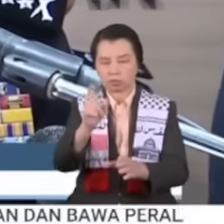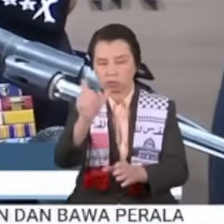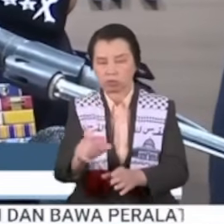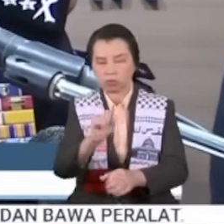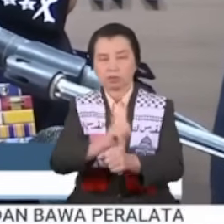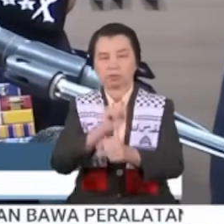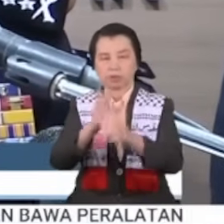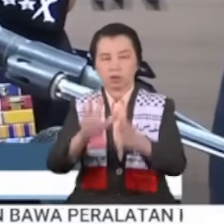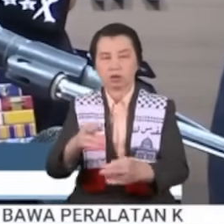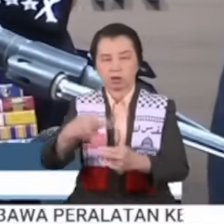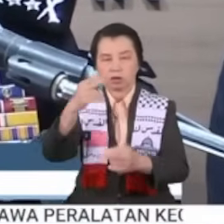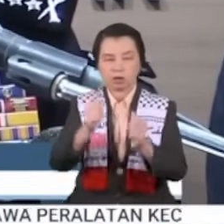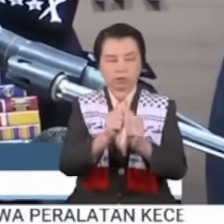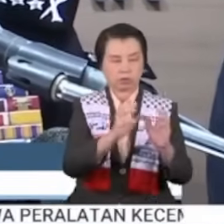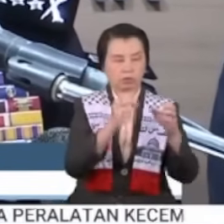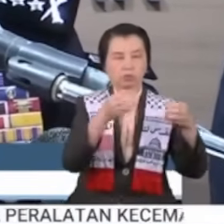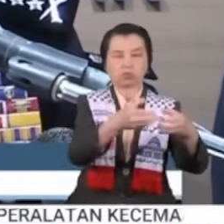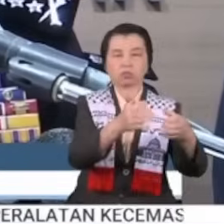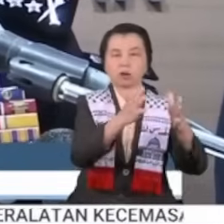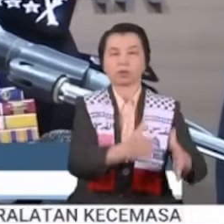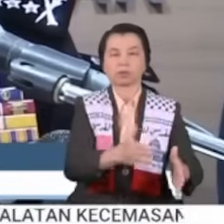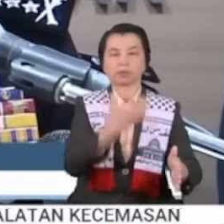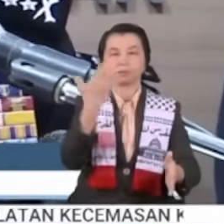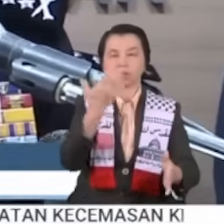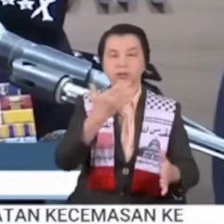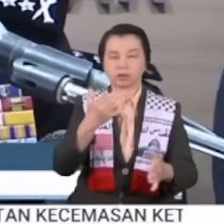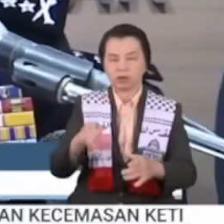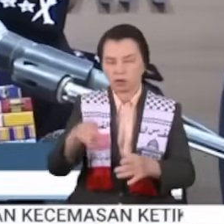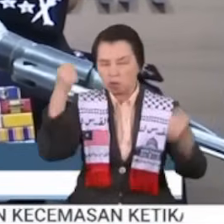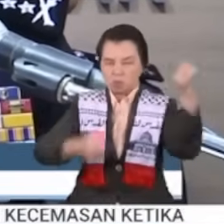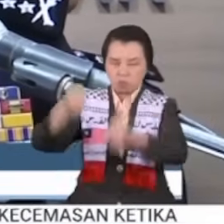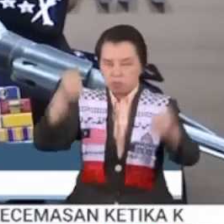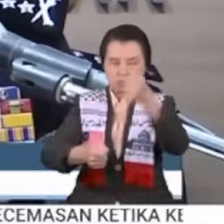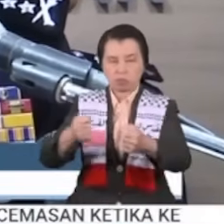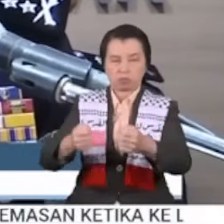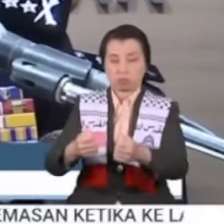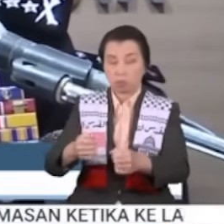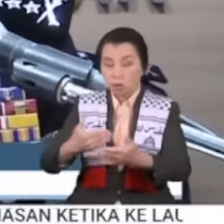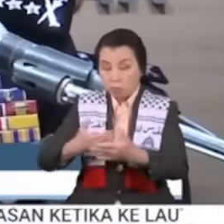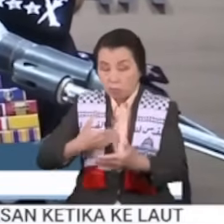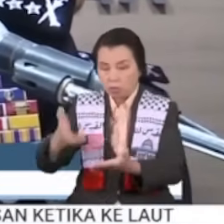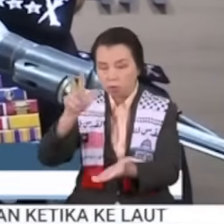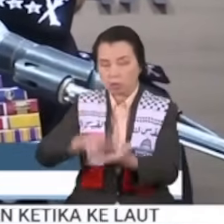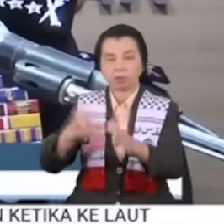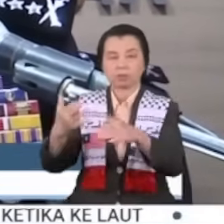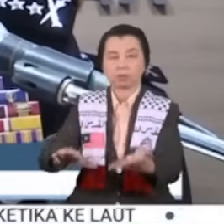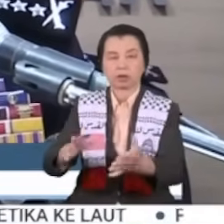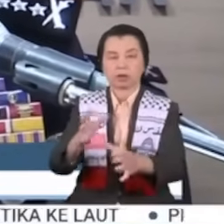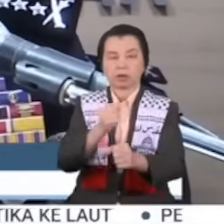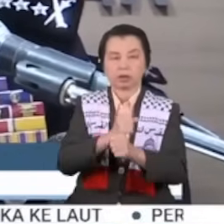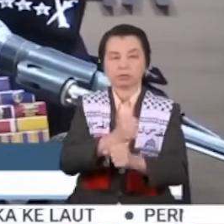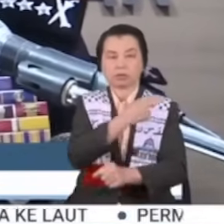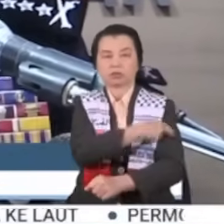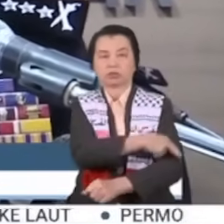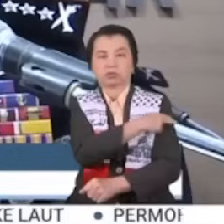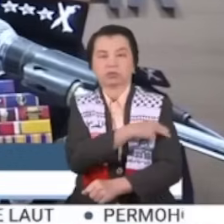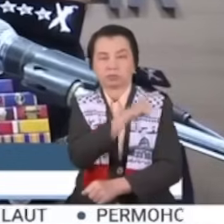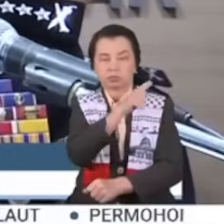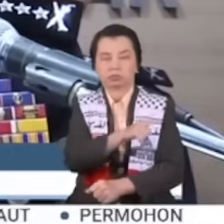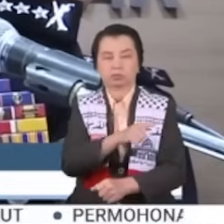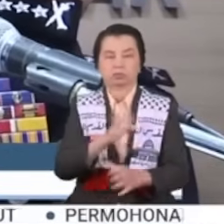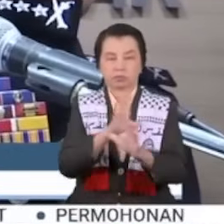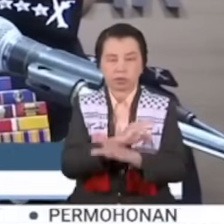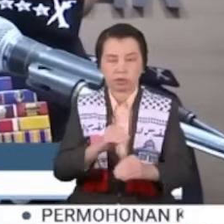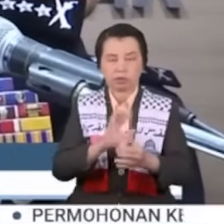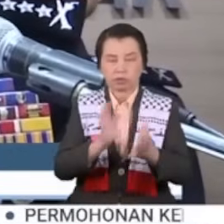hotel tersebut dengan sekumpulan orang awam mangsa dipercayai dipukul sebelum disahkan meninggal dunia ketika mendapatkan Ra di Hospital umum